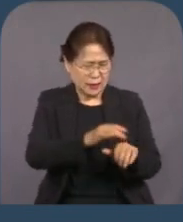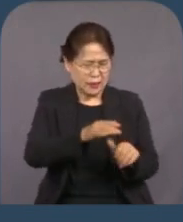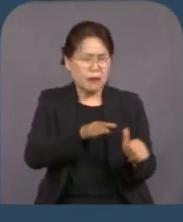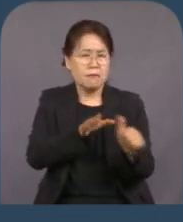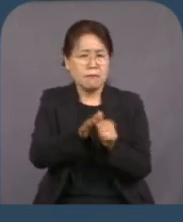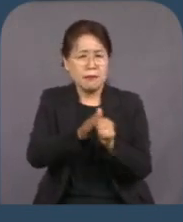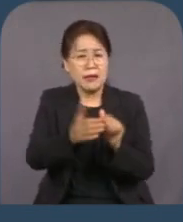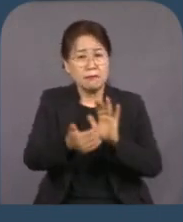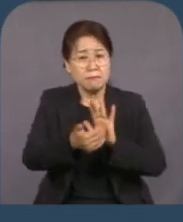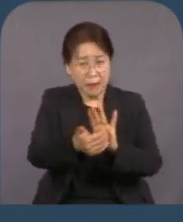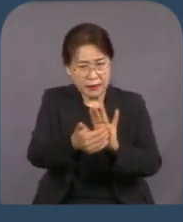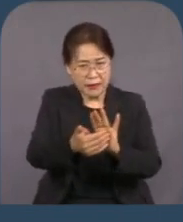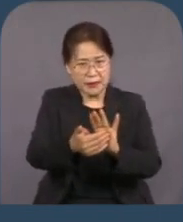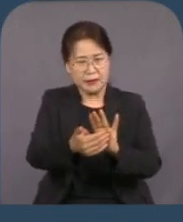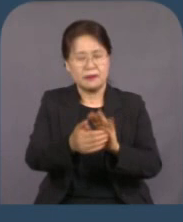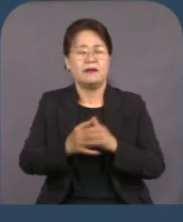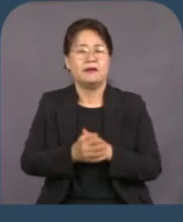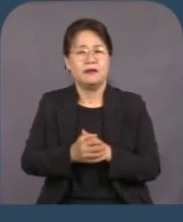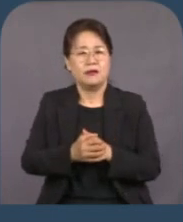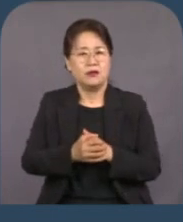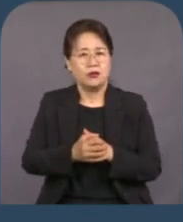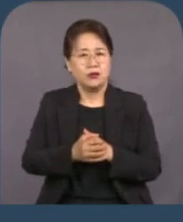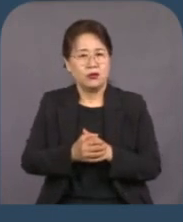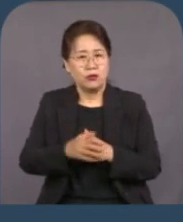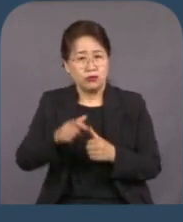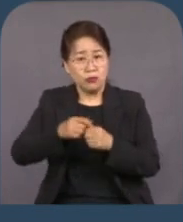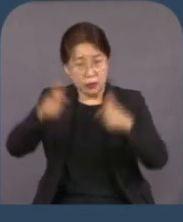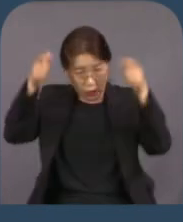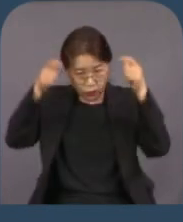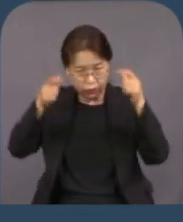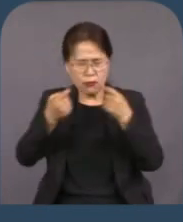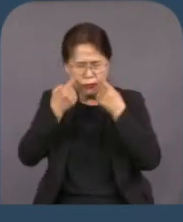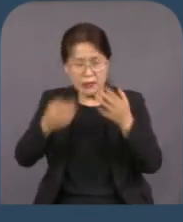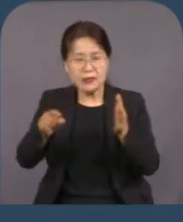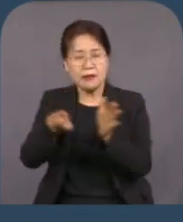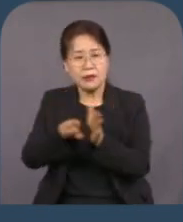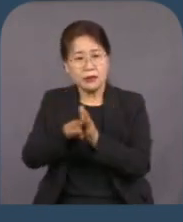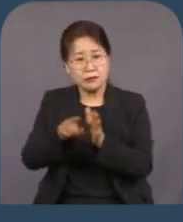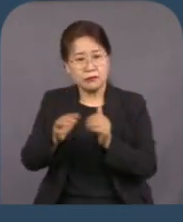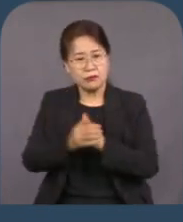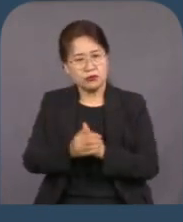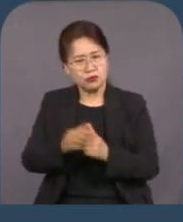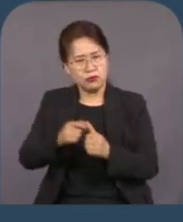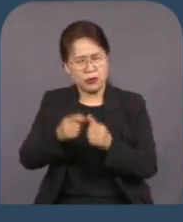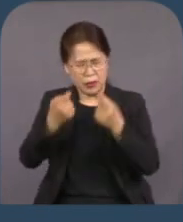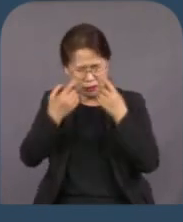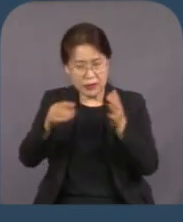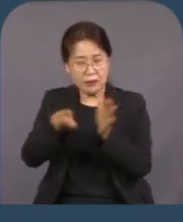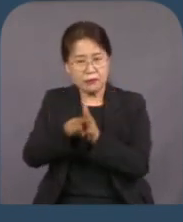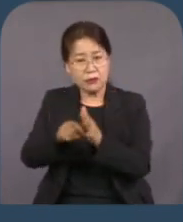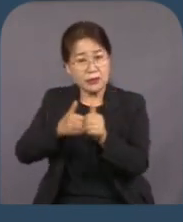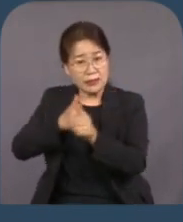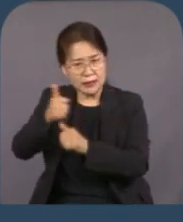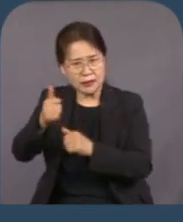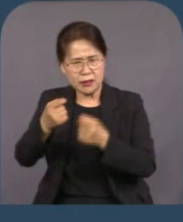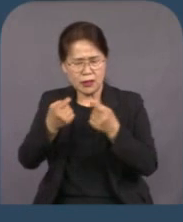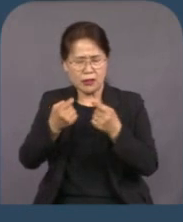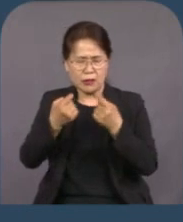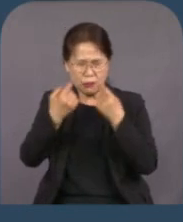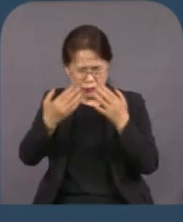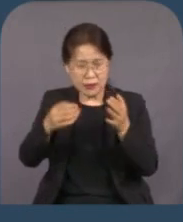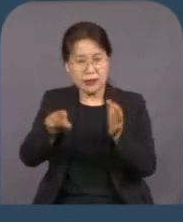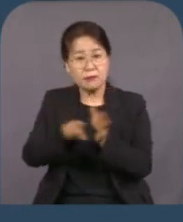말하죠 그리고 구원의 투구는요 확신을 말합니다 구원의 확신 그리고 승리의 확신을